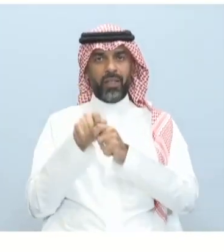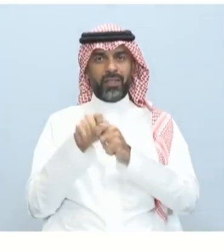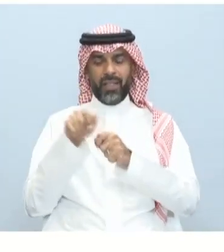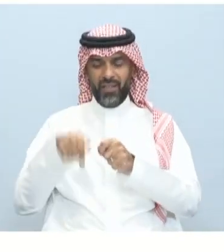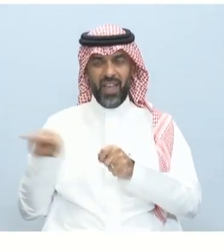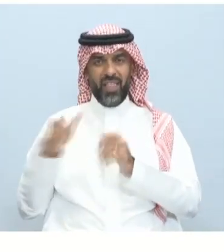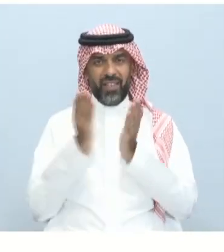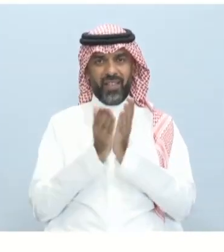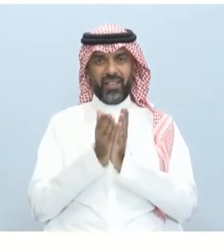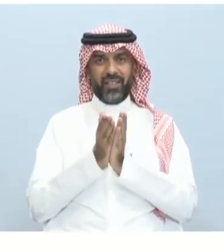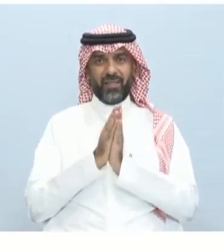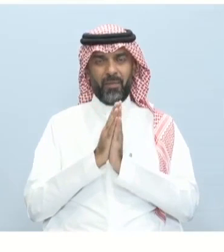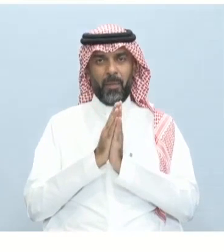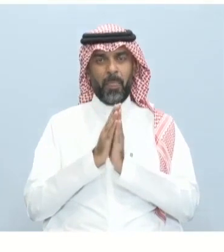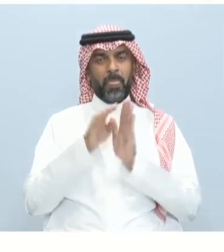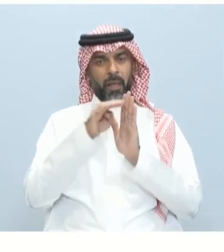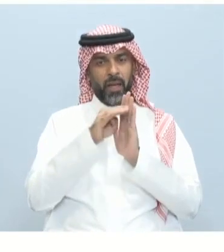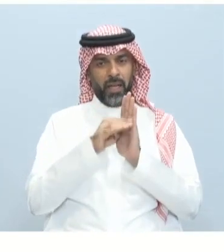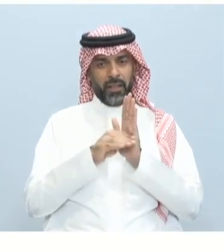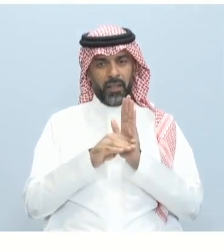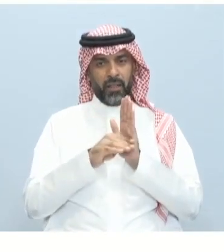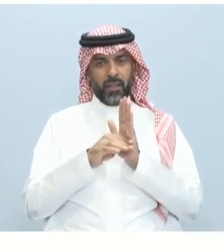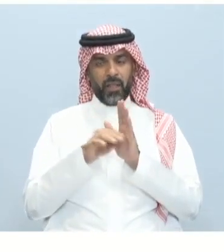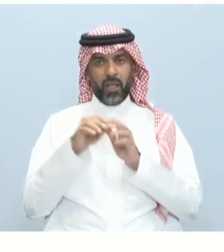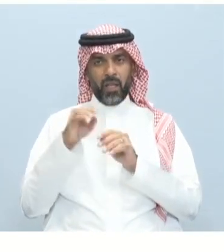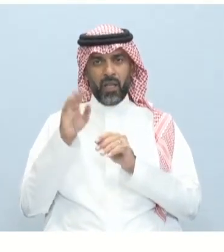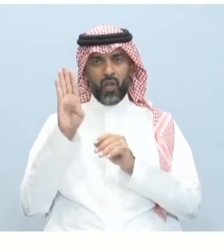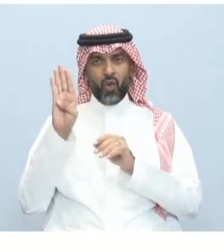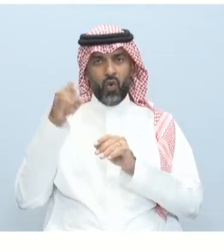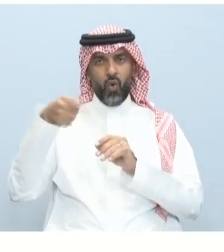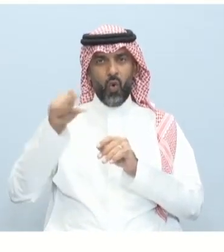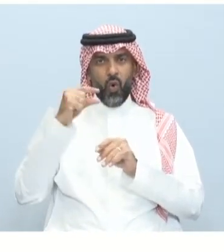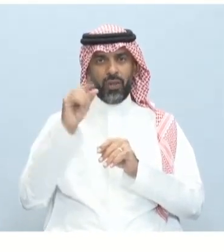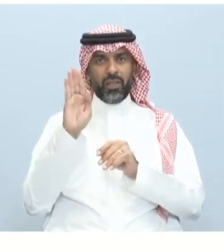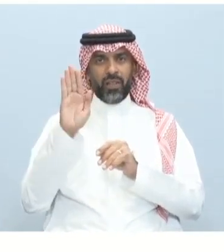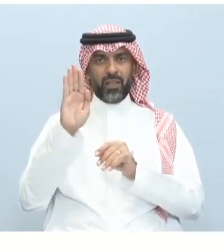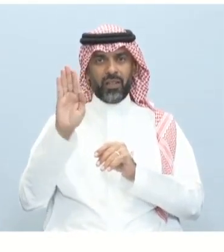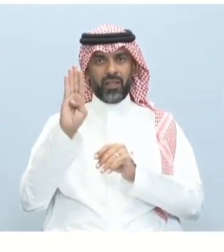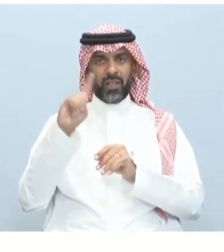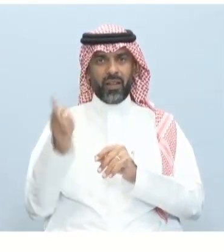هذا الدرس. عدل كود سكراتش الخاص بك لإنشاء مجموعتين، واحدة